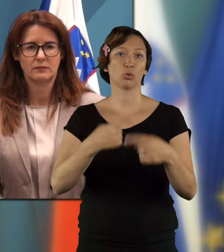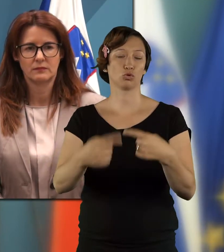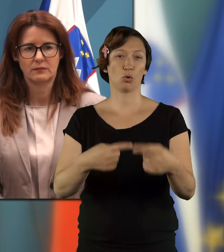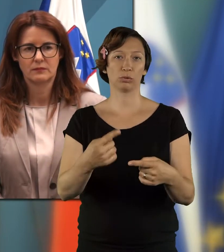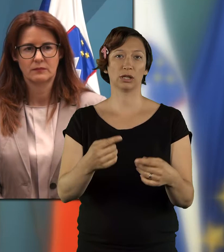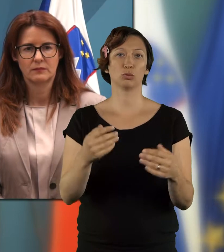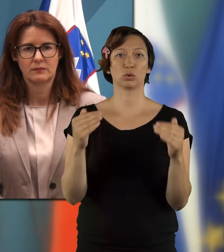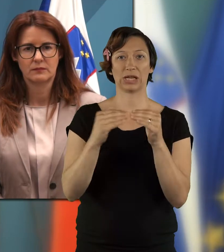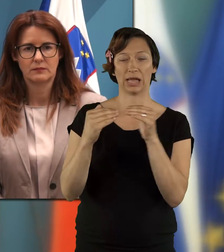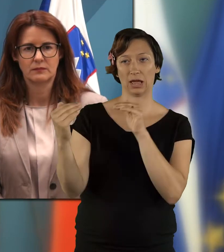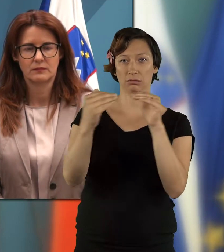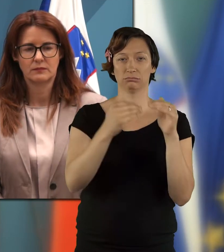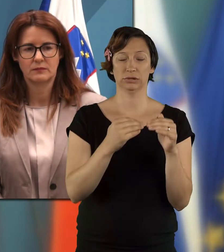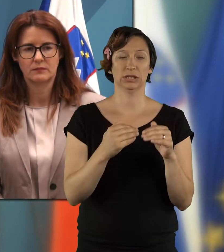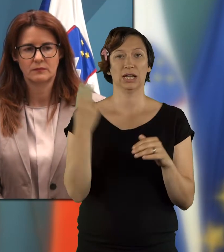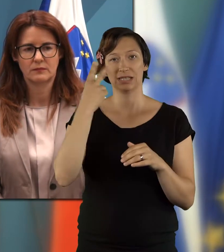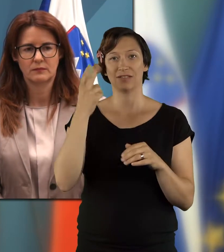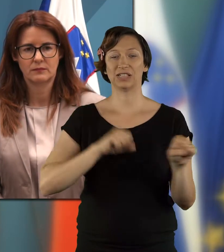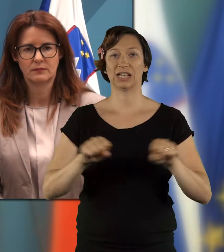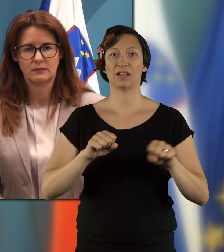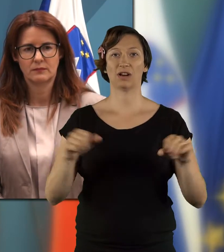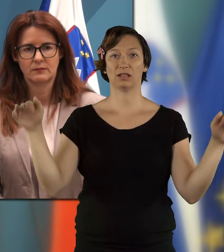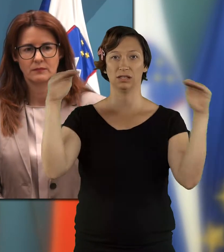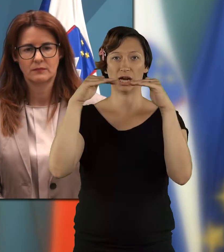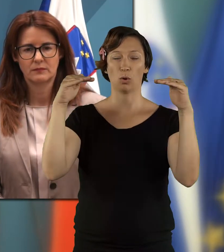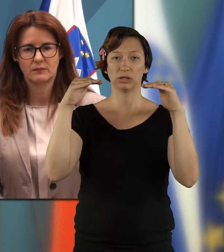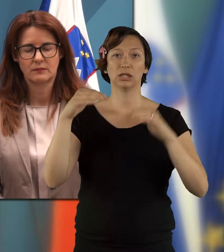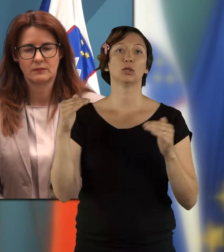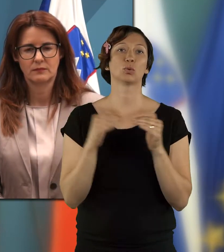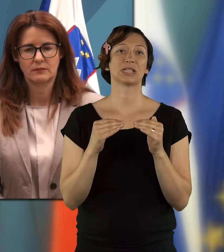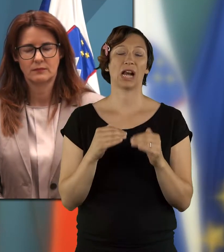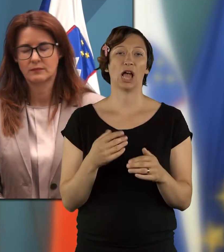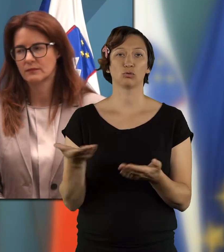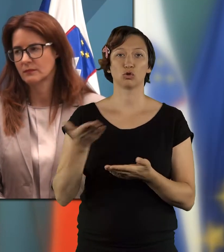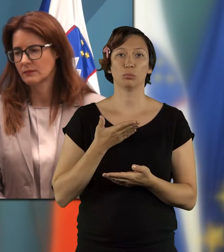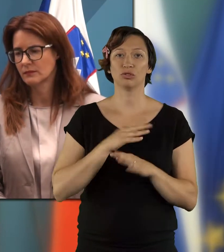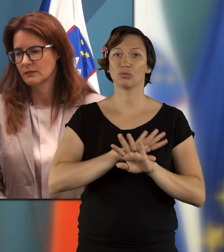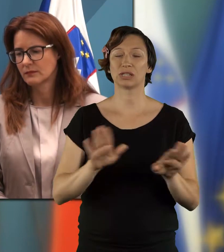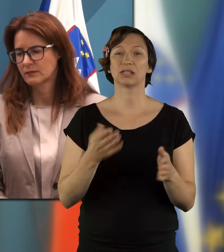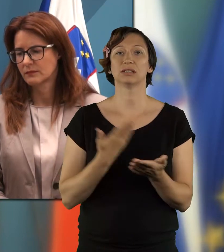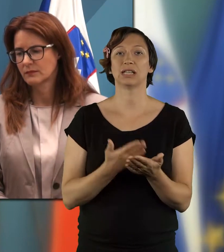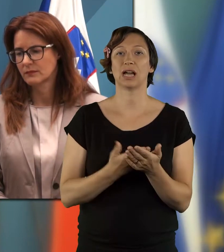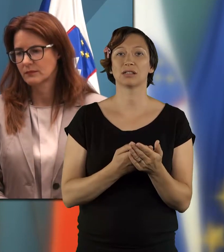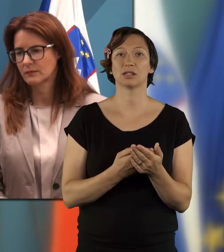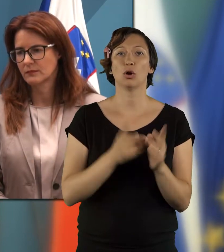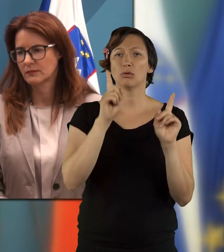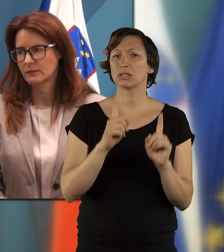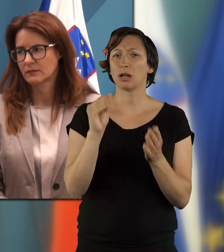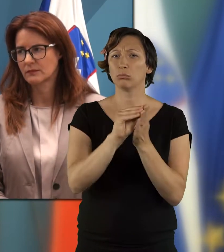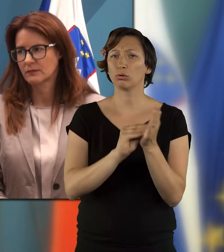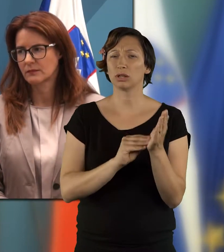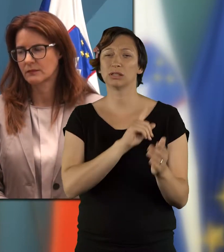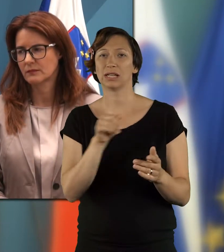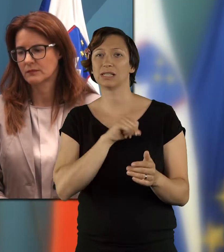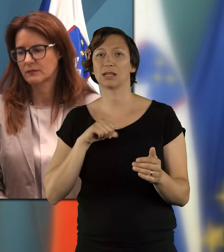postopki usklajeno, seveda na vladni ravni in seveda v skladu z pridobitvami vseh dejanskih podatkov,